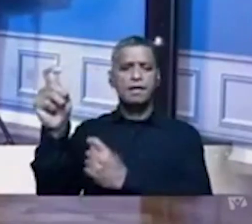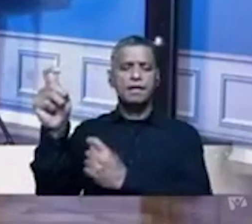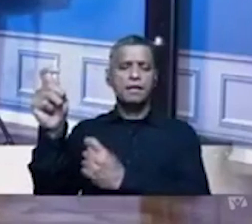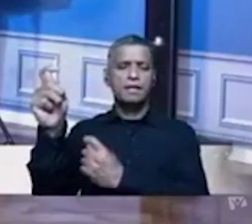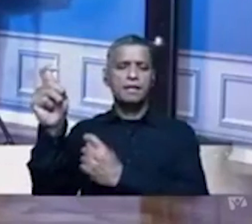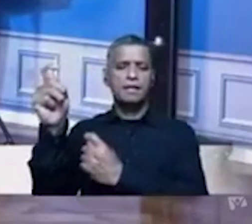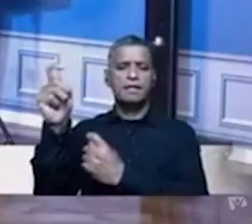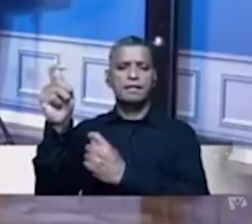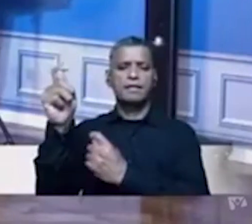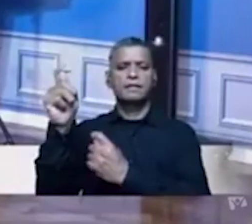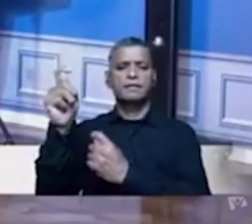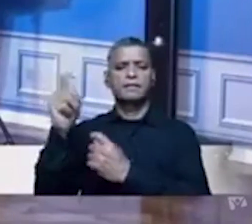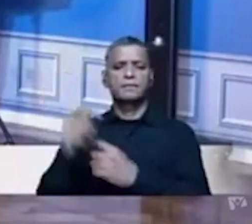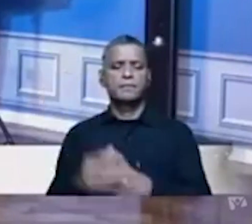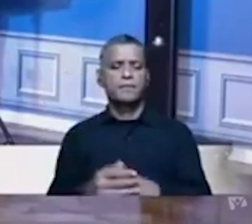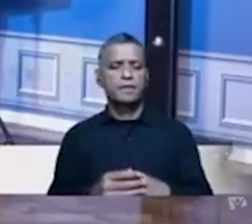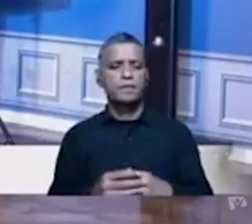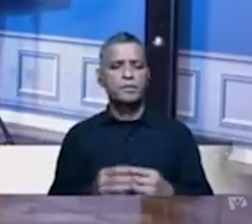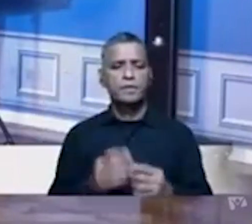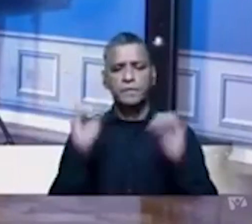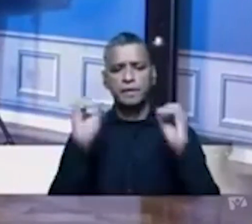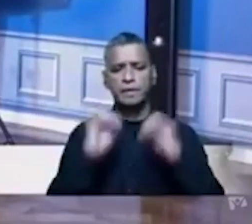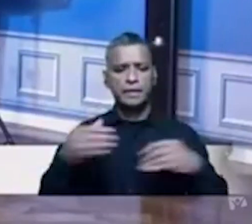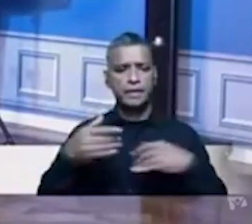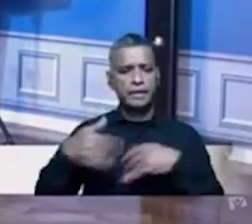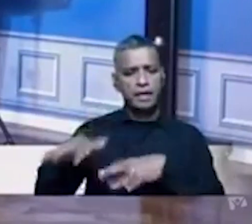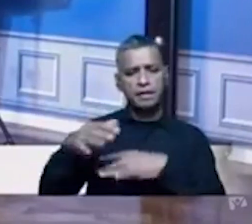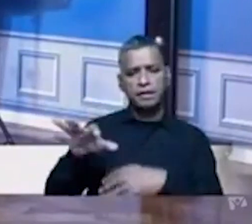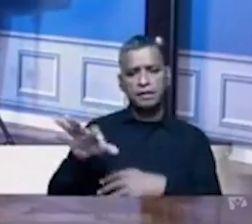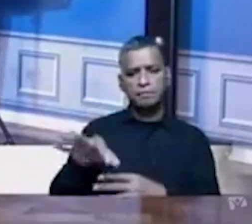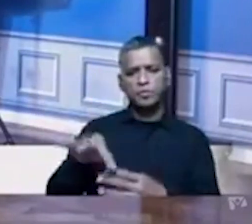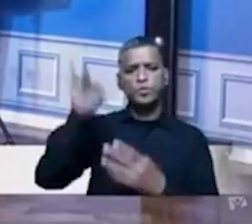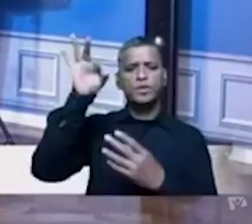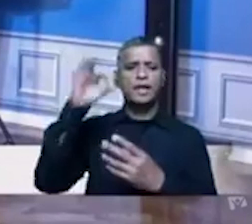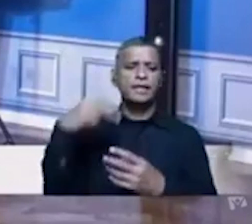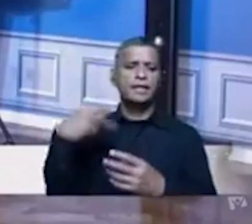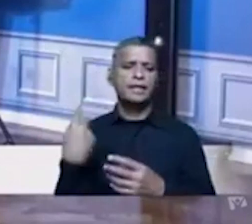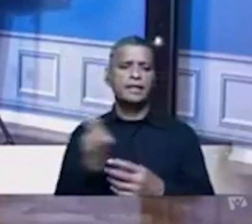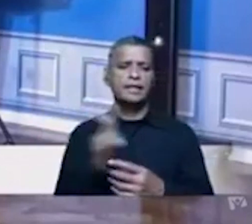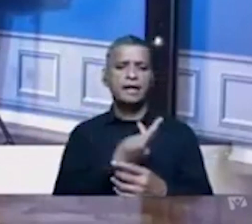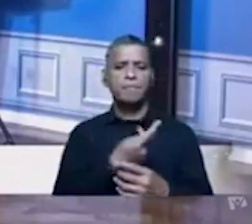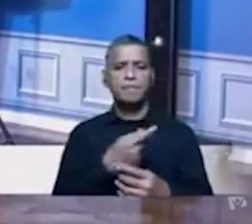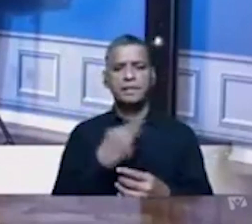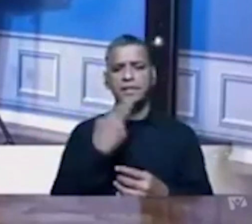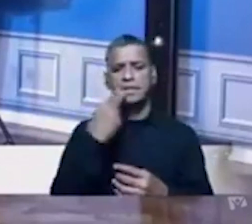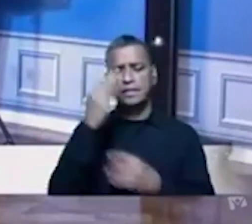akan. Oh biarlah mereka temukan kita setia.